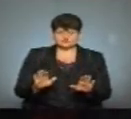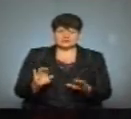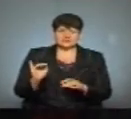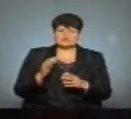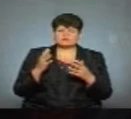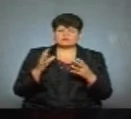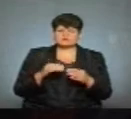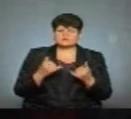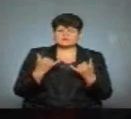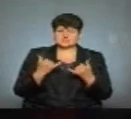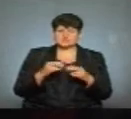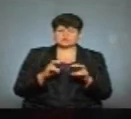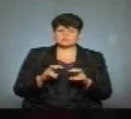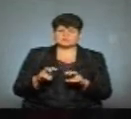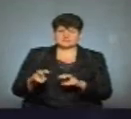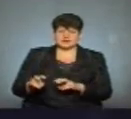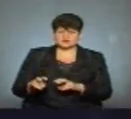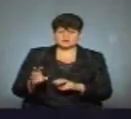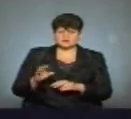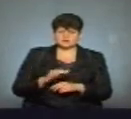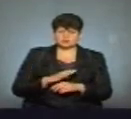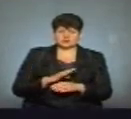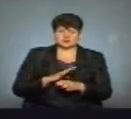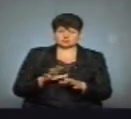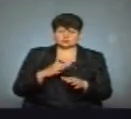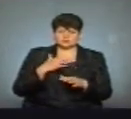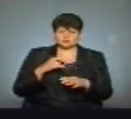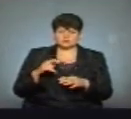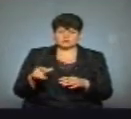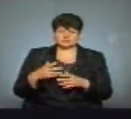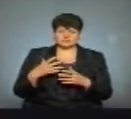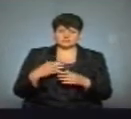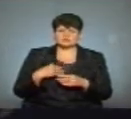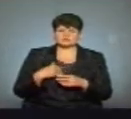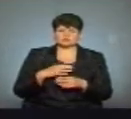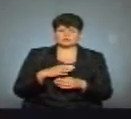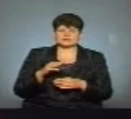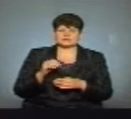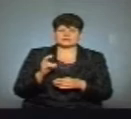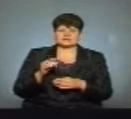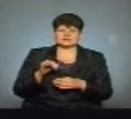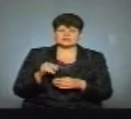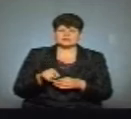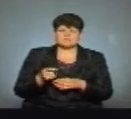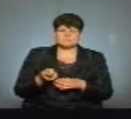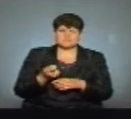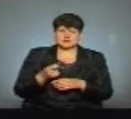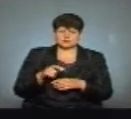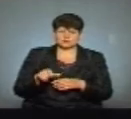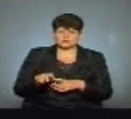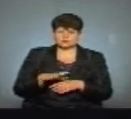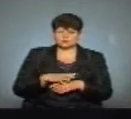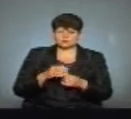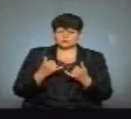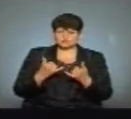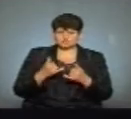зараз вже, щоб сидячі всі були, не було, бо там ми ще мали текстерно, бо там мало було людей сьогодні